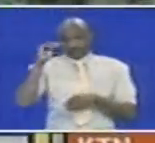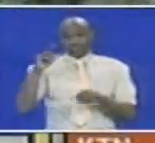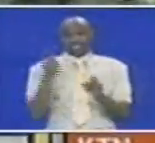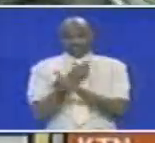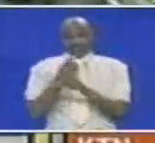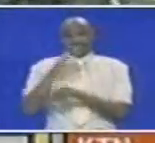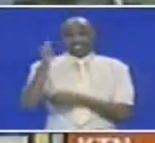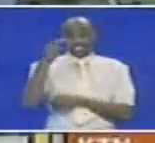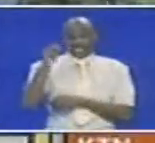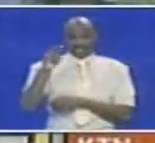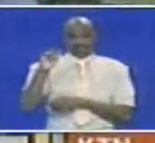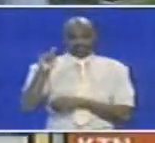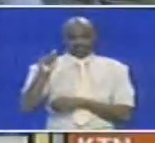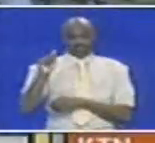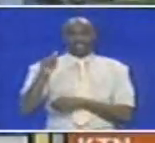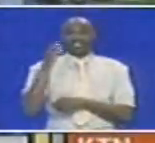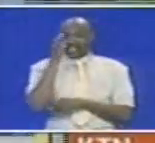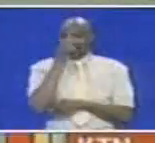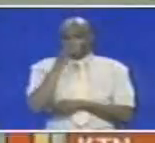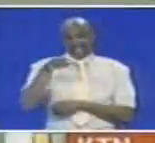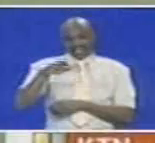Chania. Karunder, KTN, Nyeri.